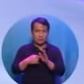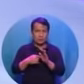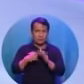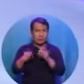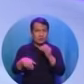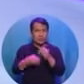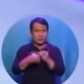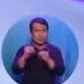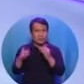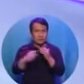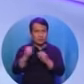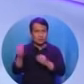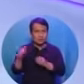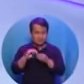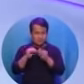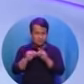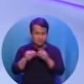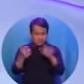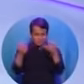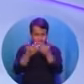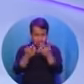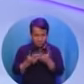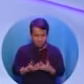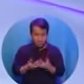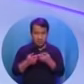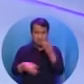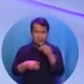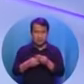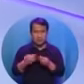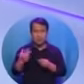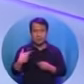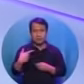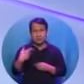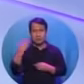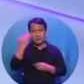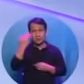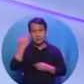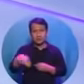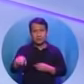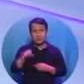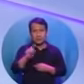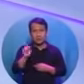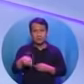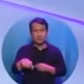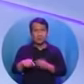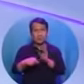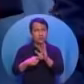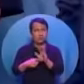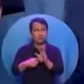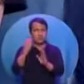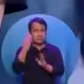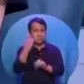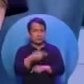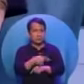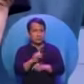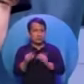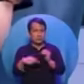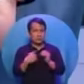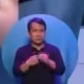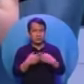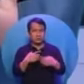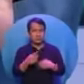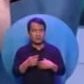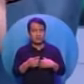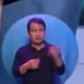itong number sinunod dito. And ngayon, magpapanggap. Ano bang panggap niyo ulit? Panggap ulit. Gustong-gusto ng mga tao